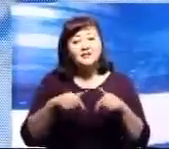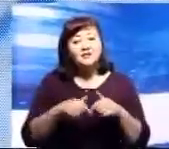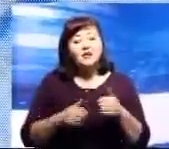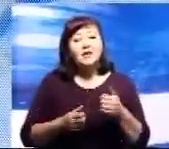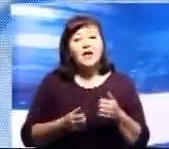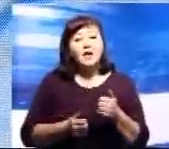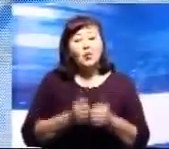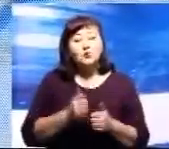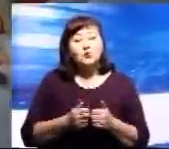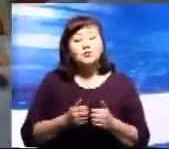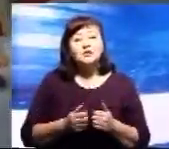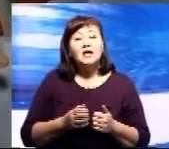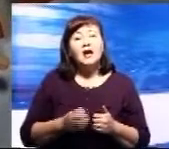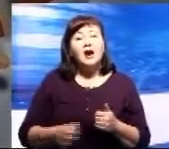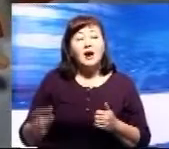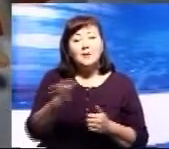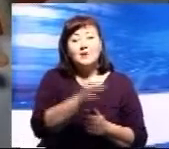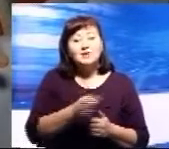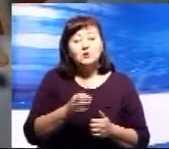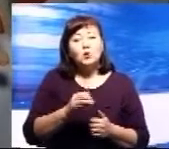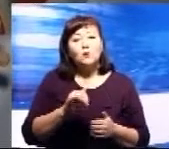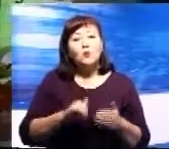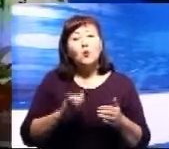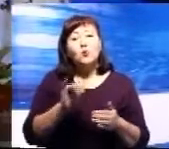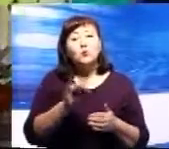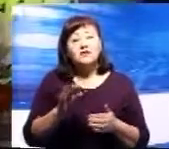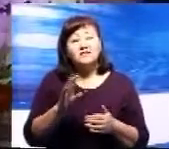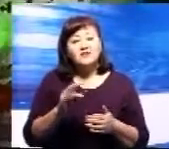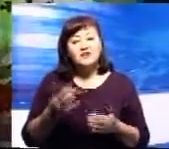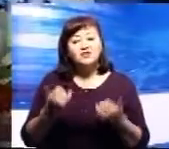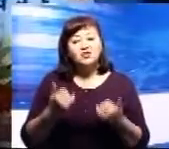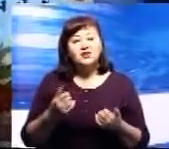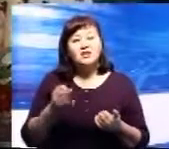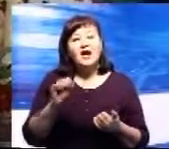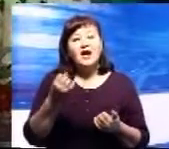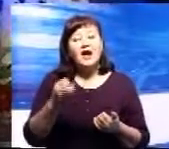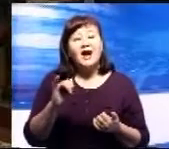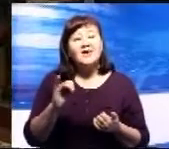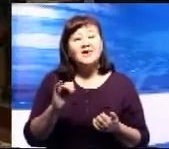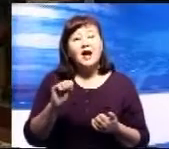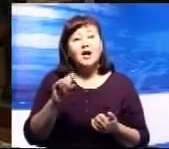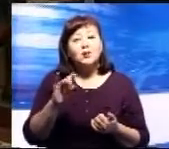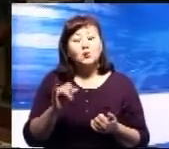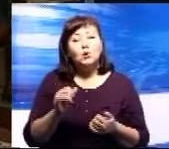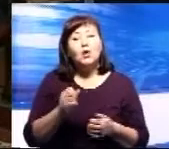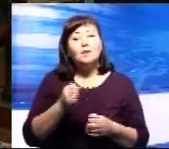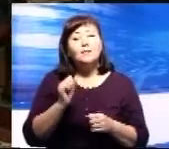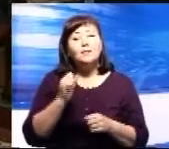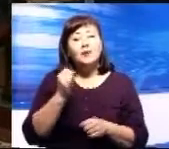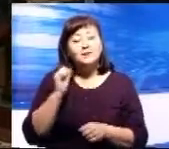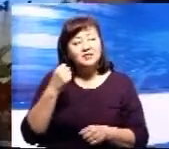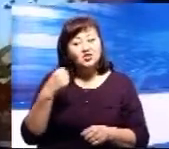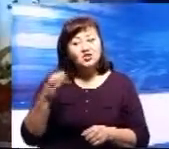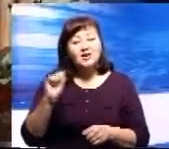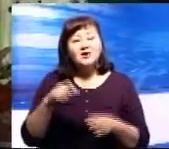участвовали конкурсанты, приехавшие из различных районов нашей области. Айя Русерик является победительницей многих песенных состязаний. На конкурсе «Две